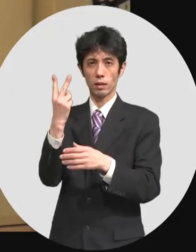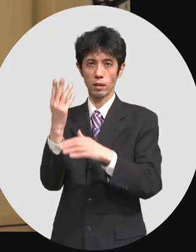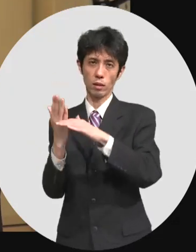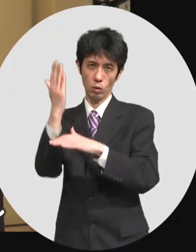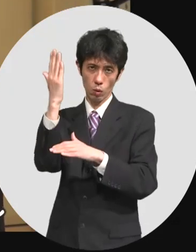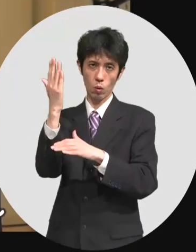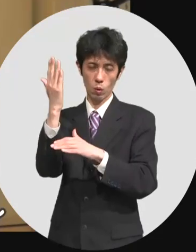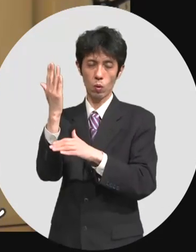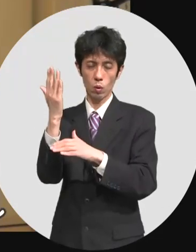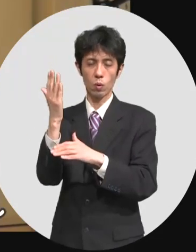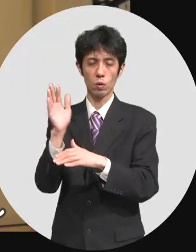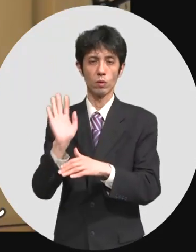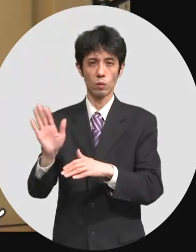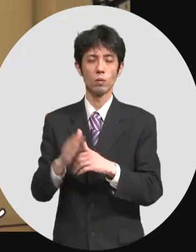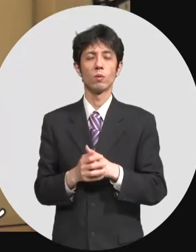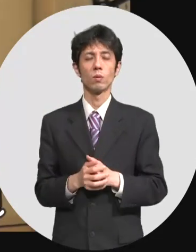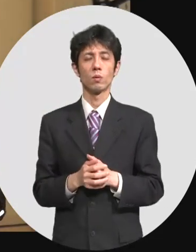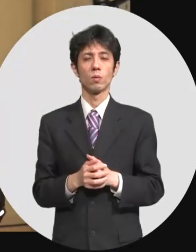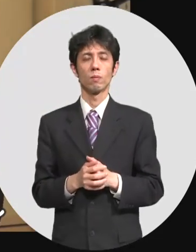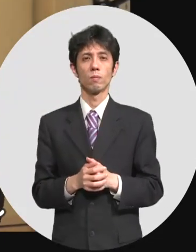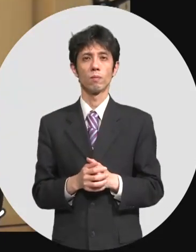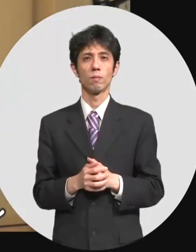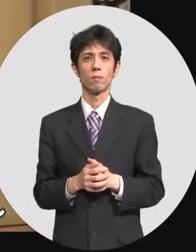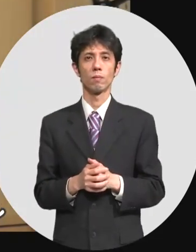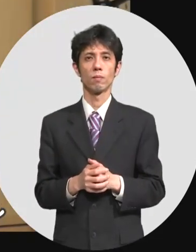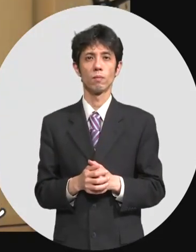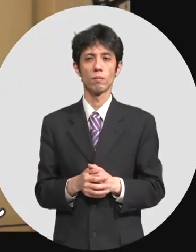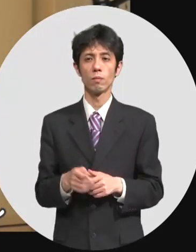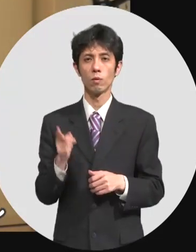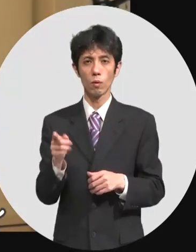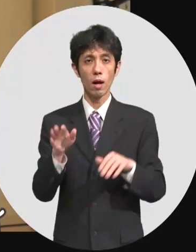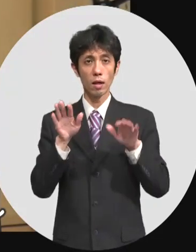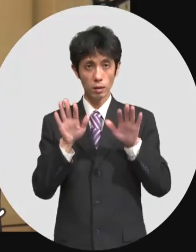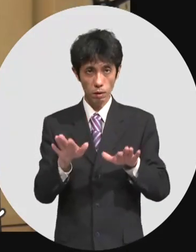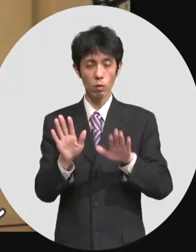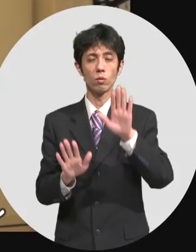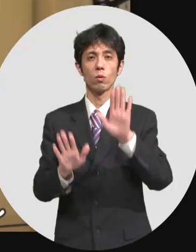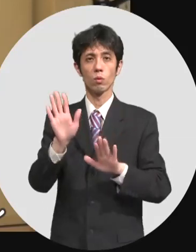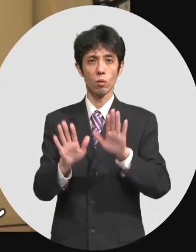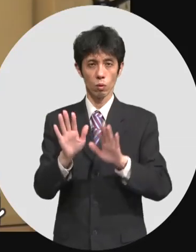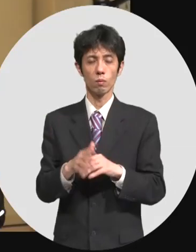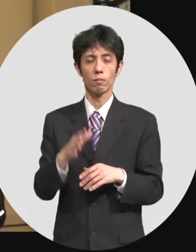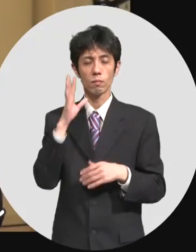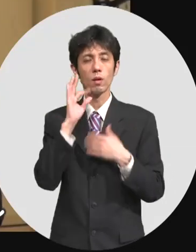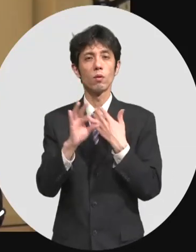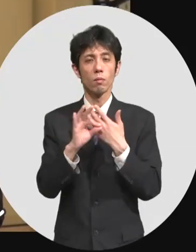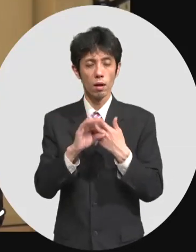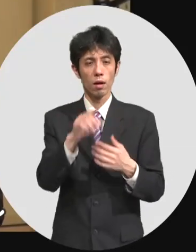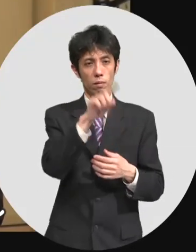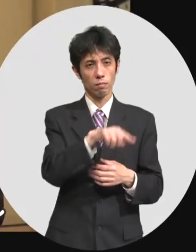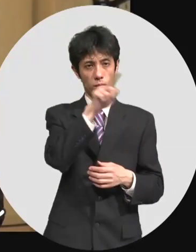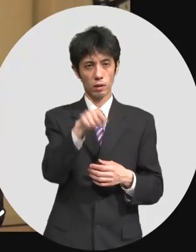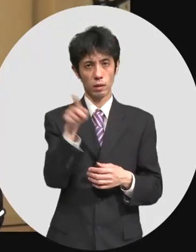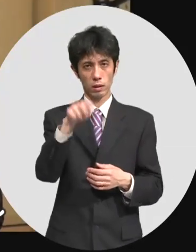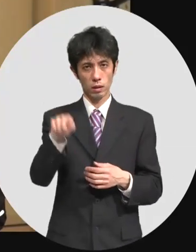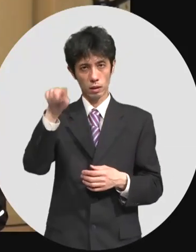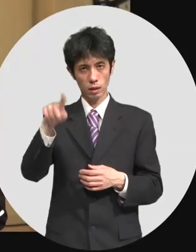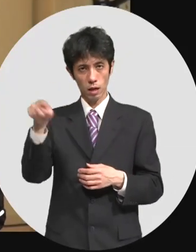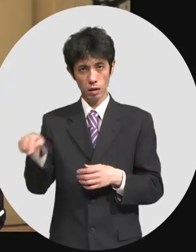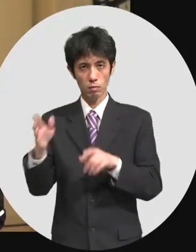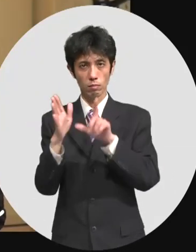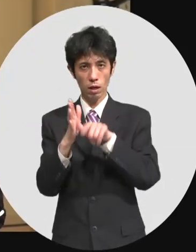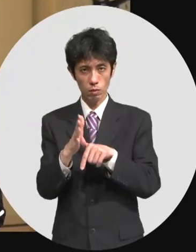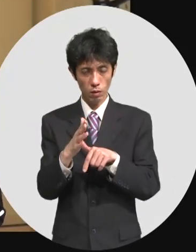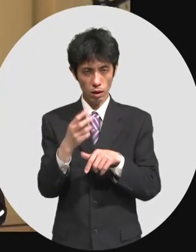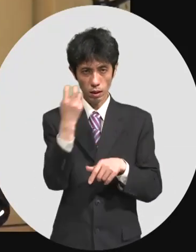りまして、ただこれも今の状況と例えば PCR の検査につきましては当然母数も増